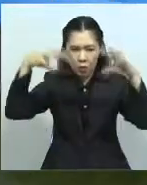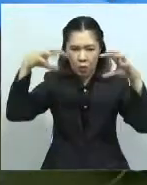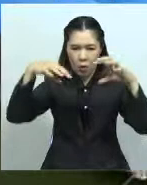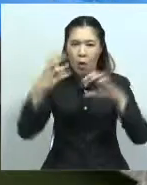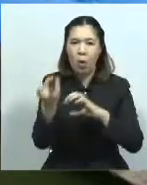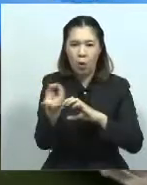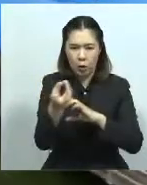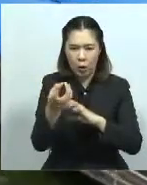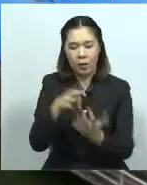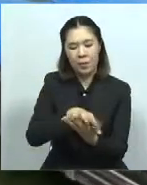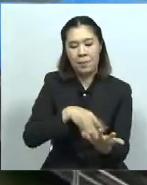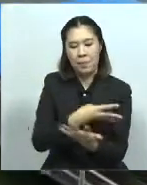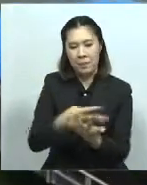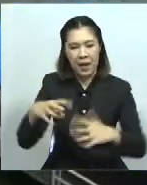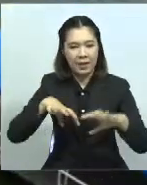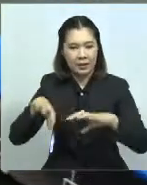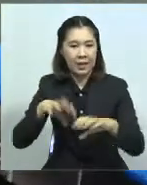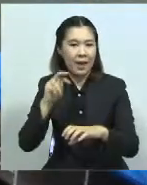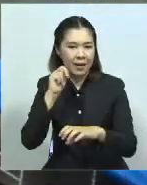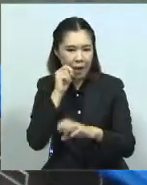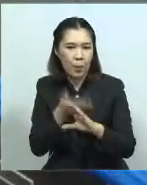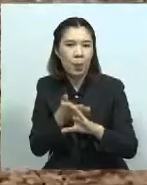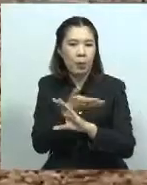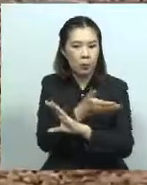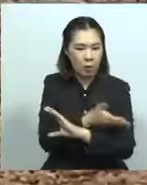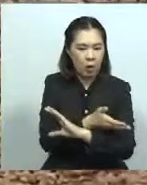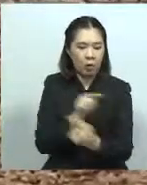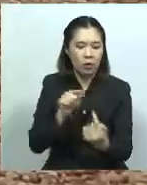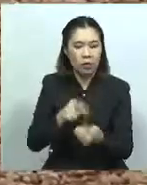งต้องมีการวางแผนการจัดสรรน้ำอย่างเป็นระบบเพื่อให้พื้น